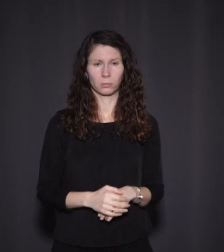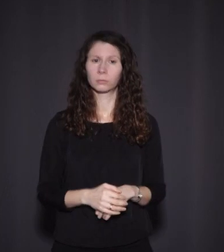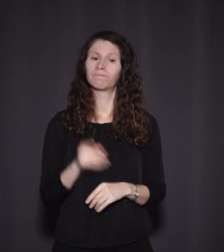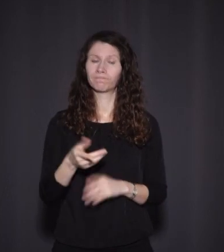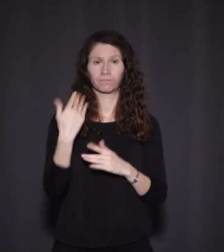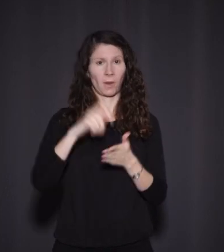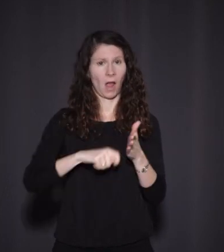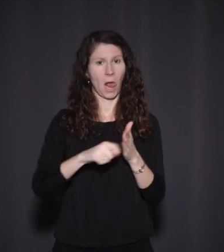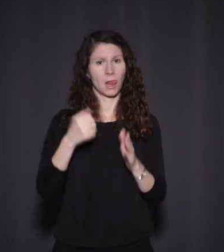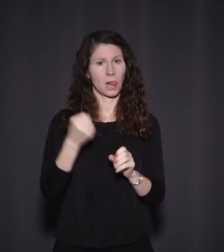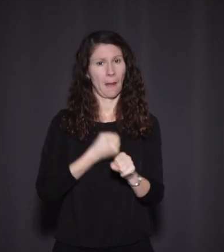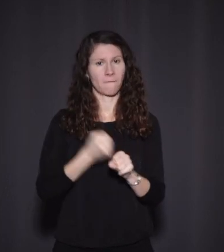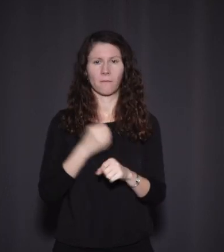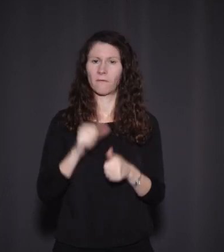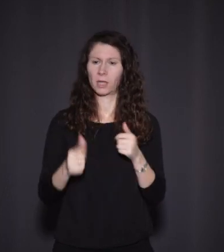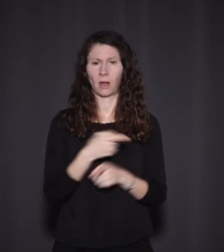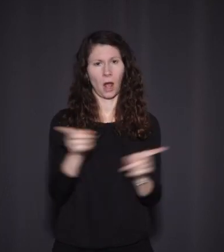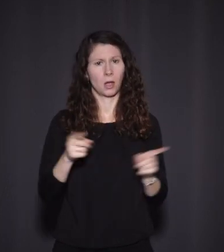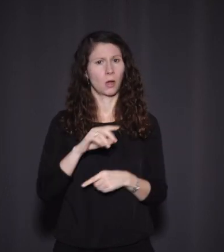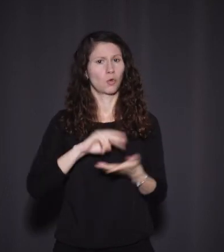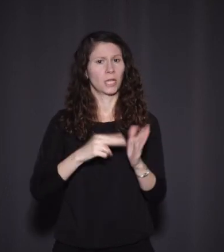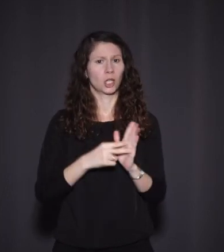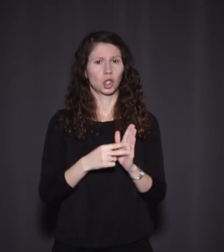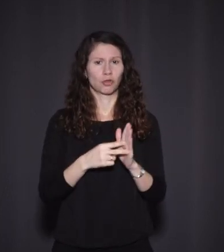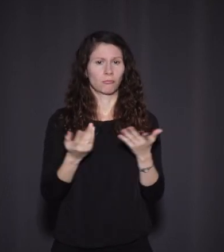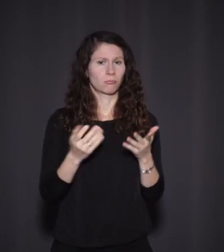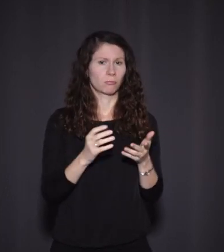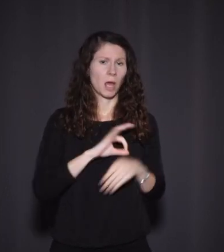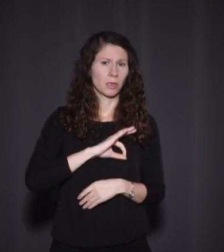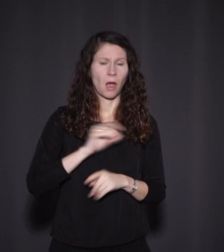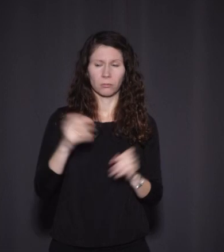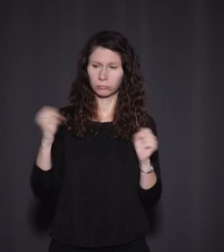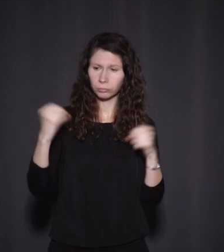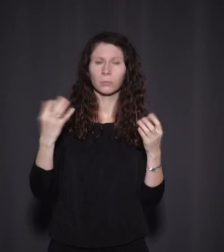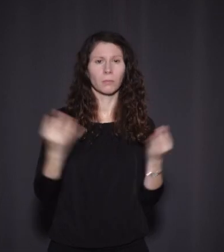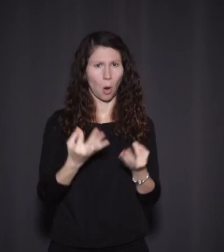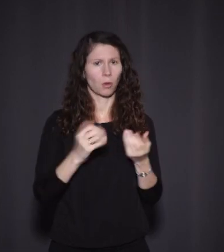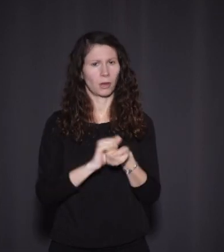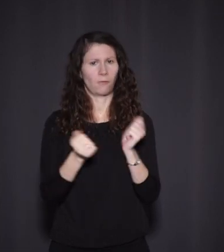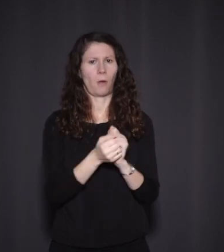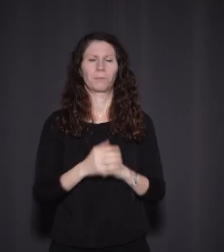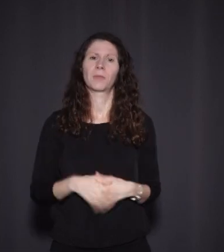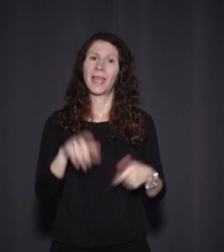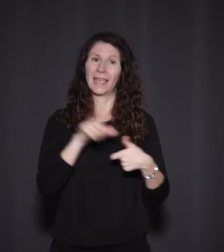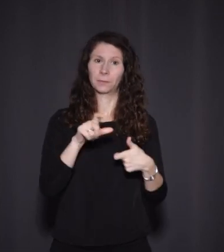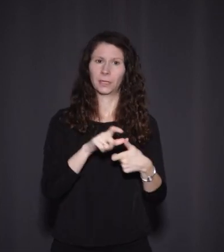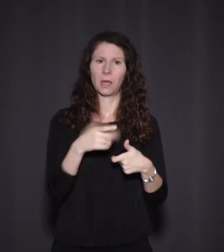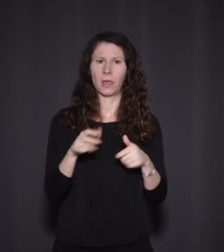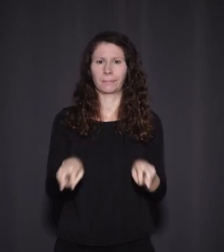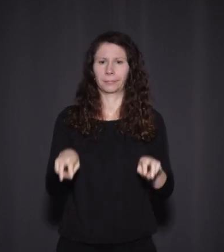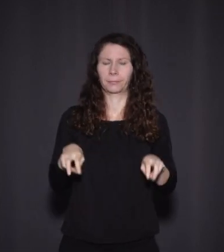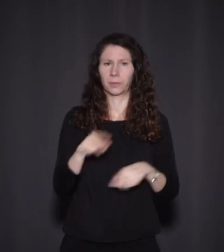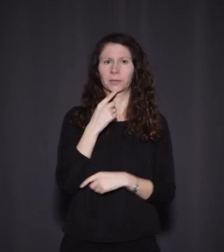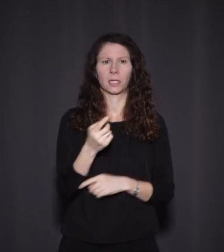fast alle politischen Formationen einig, dass wir eine Rentenreform brauchen. Die SPD war am zurückhaltendsten, indem sie gesagt hat, wir brauchen